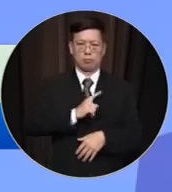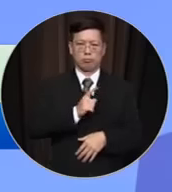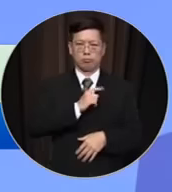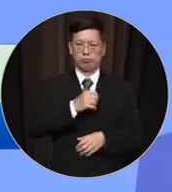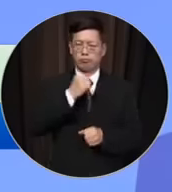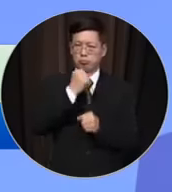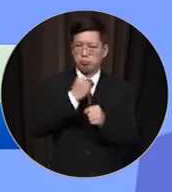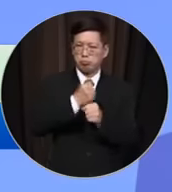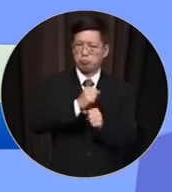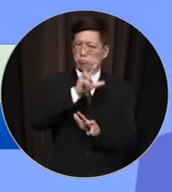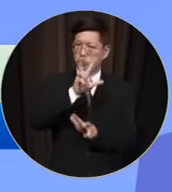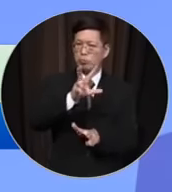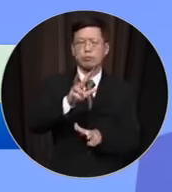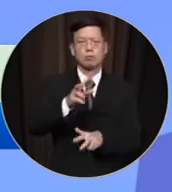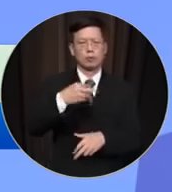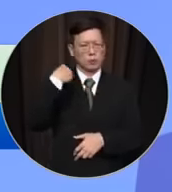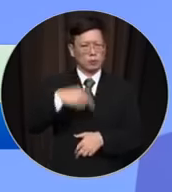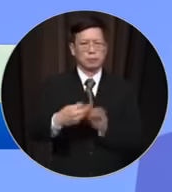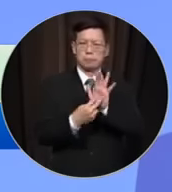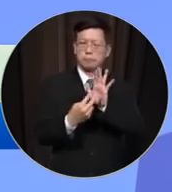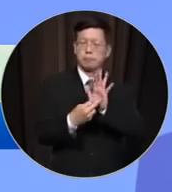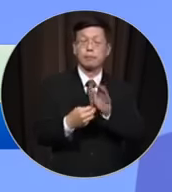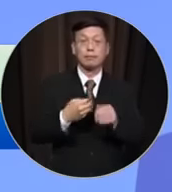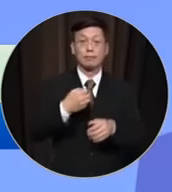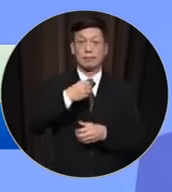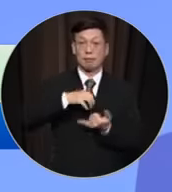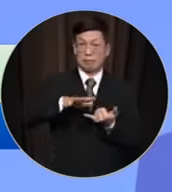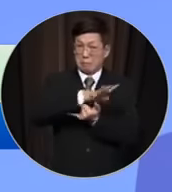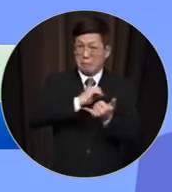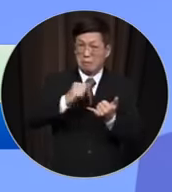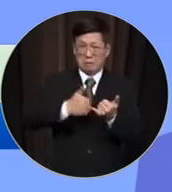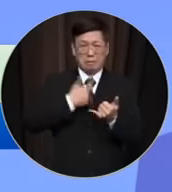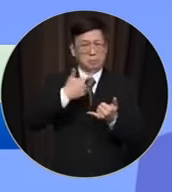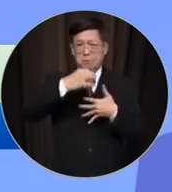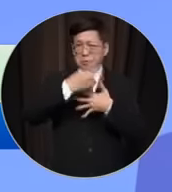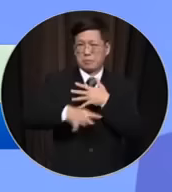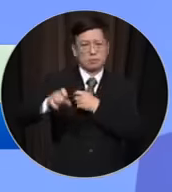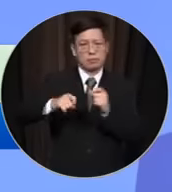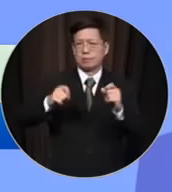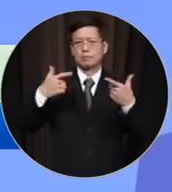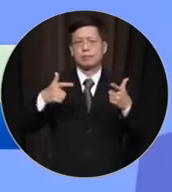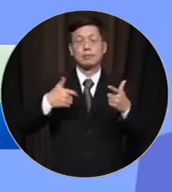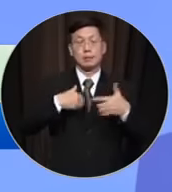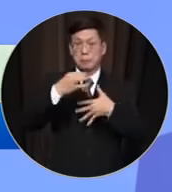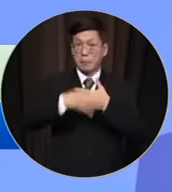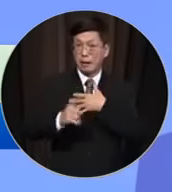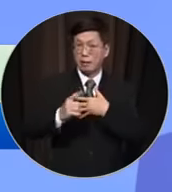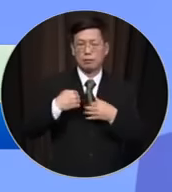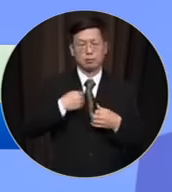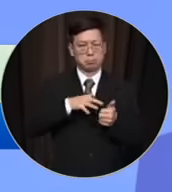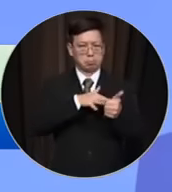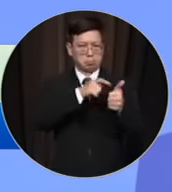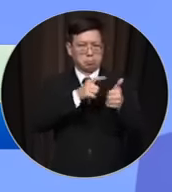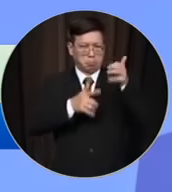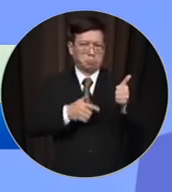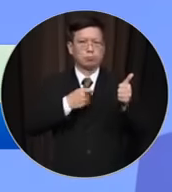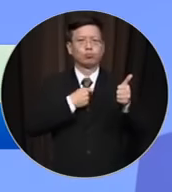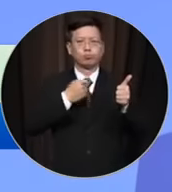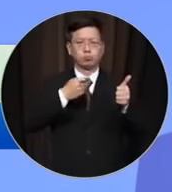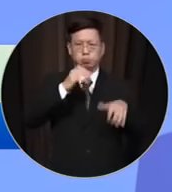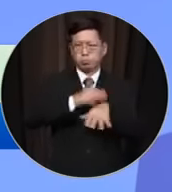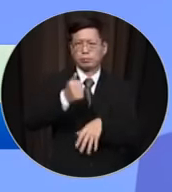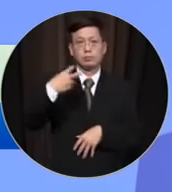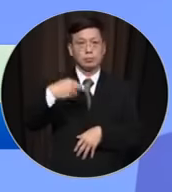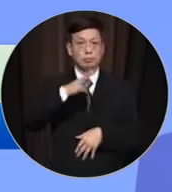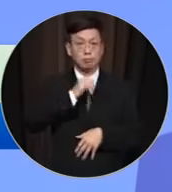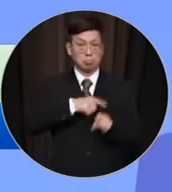力。我再次的说明，台湾缺的不是政策，缺的是好的领导以及真正